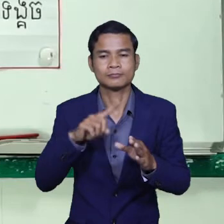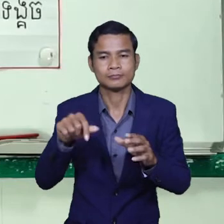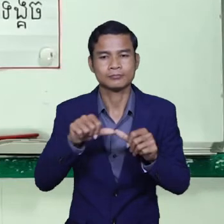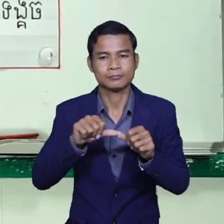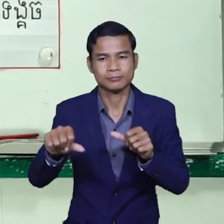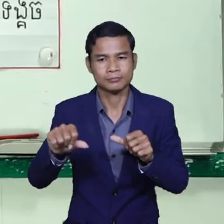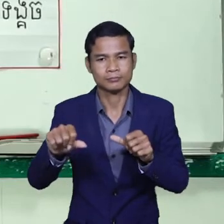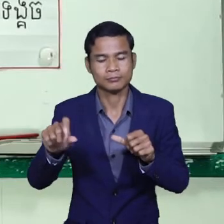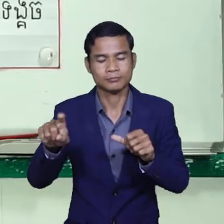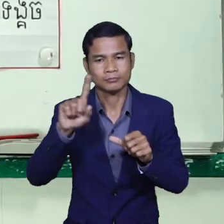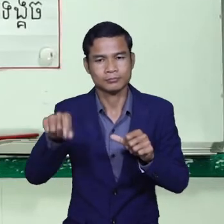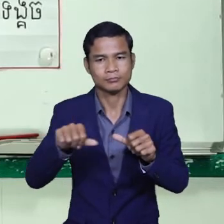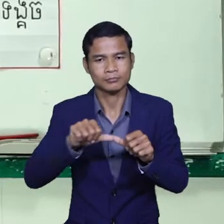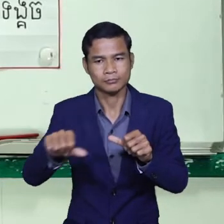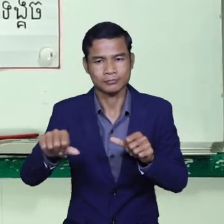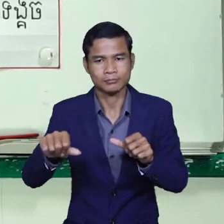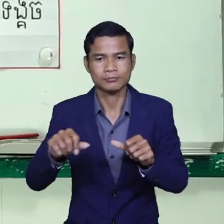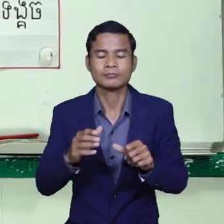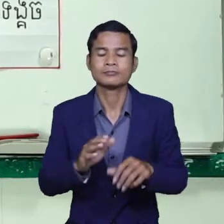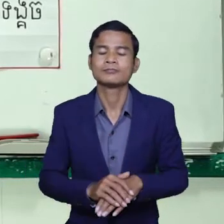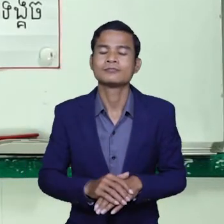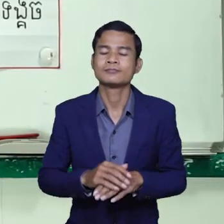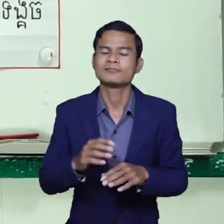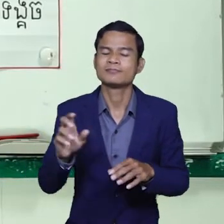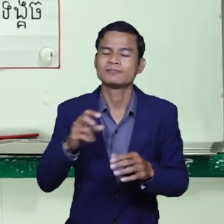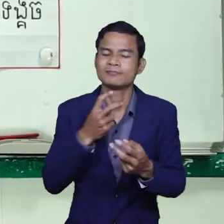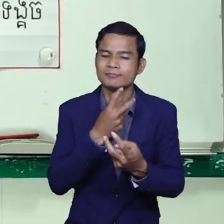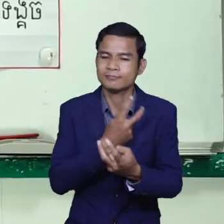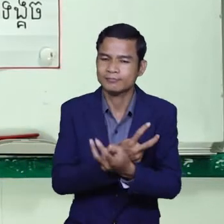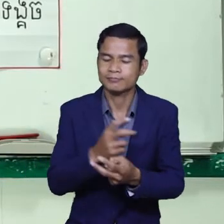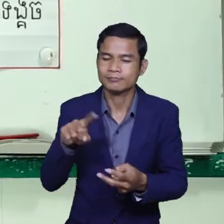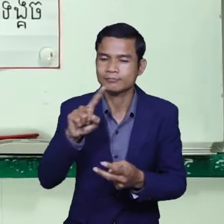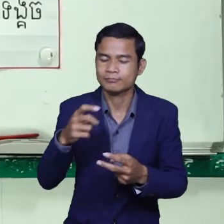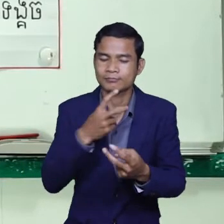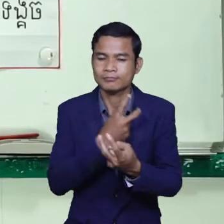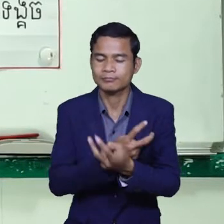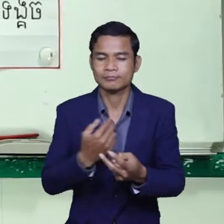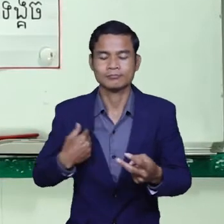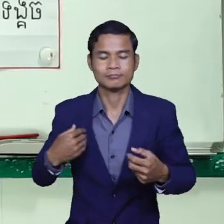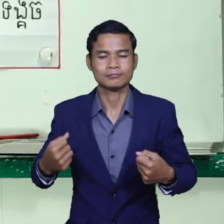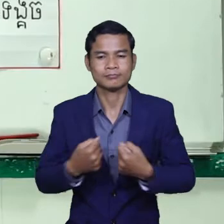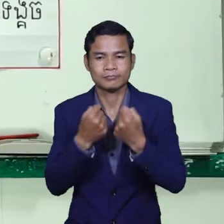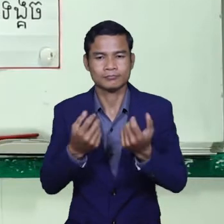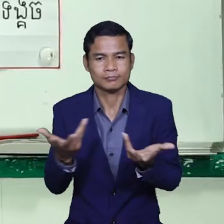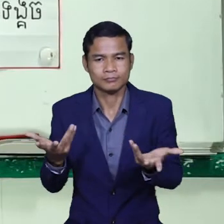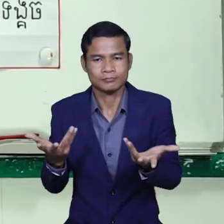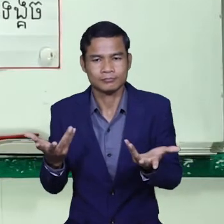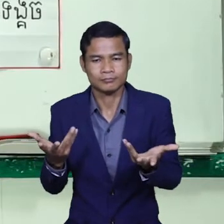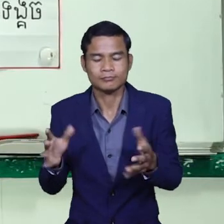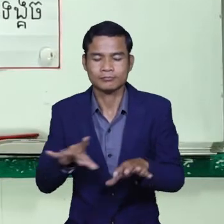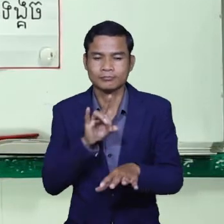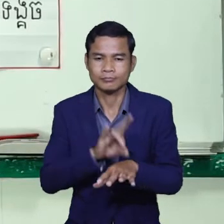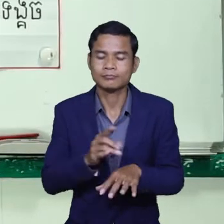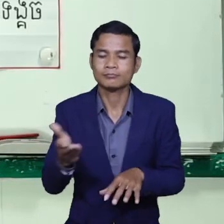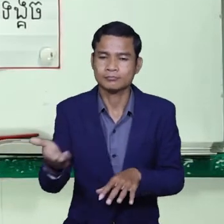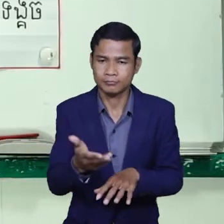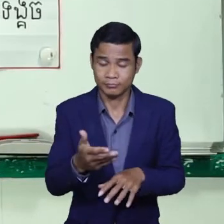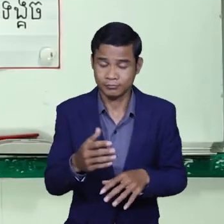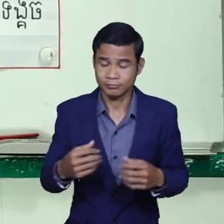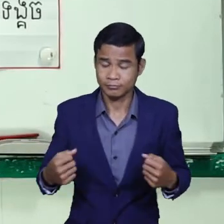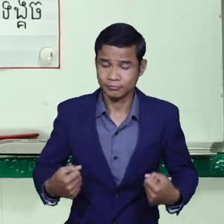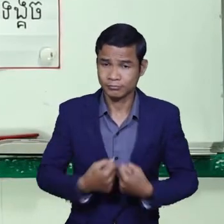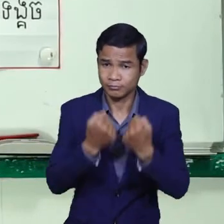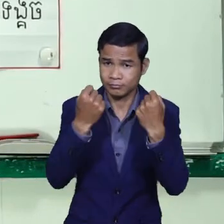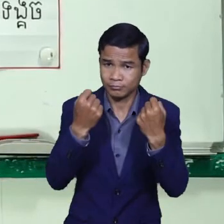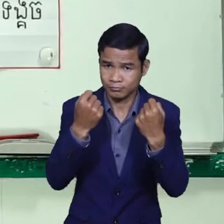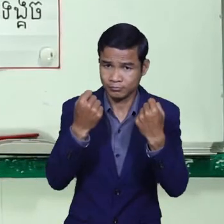ន់កូនចាប់បន្តទៀតអញ្ចឹងតើឆ្អឹងមានគ្រោះថ្នាក់ដូចបដិខ្លះចាអញ្ចឹងពេលដែលយើង mean ca pa